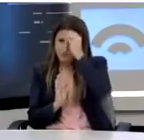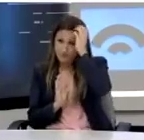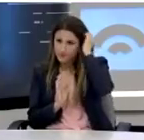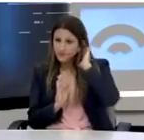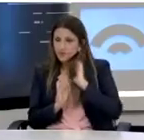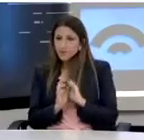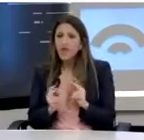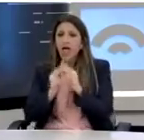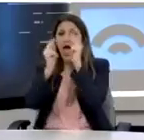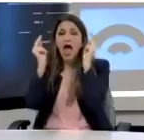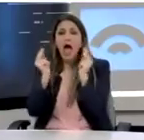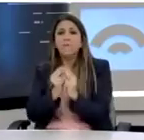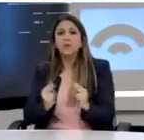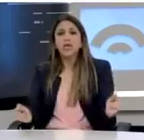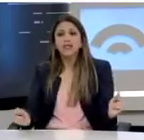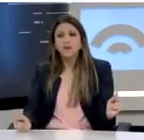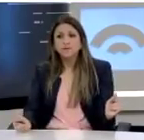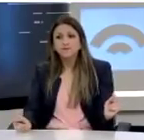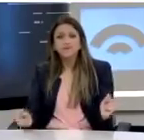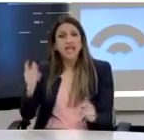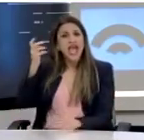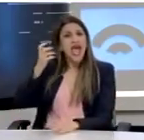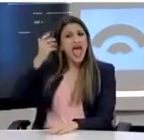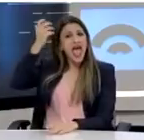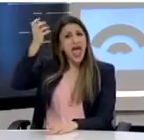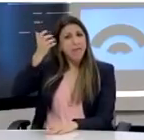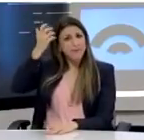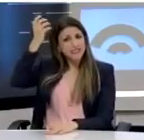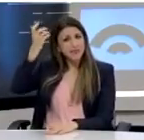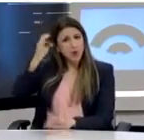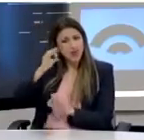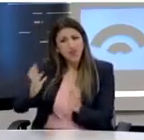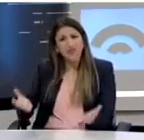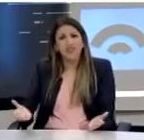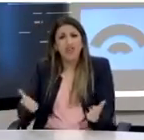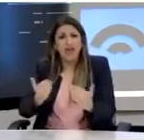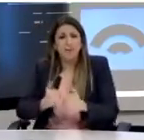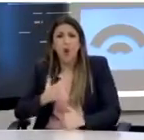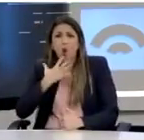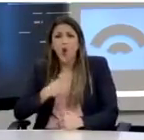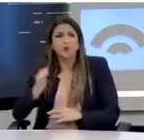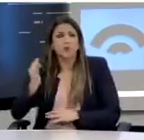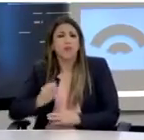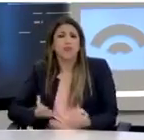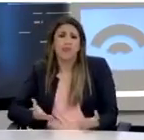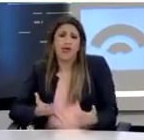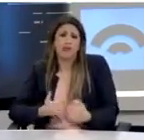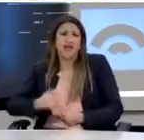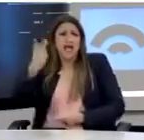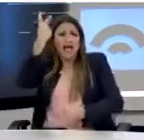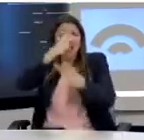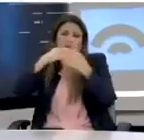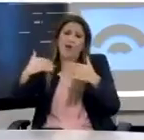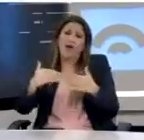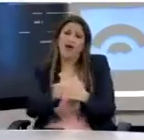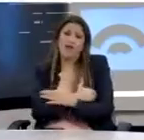στον κάλαθο των αχρήστων και την επιστημονική τους αξιοπρέπεια, αλλά και τον ορθό λόγο. Μιας λοιπόν